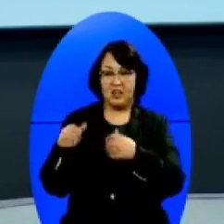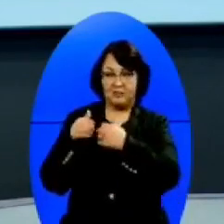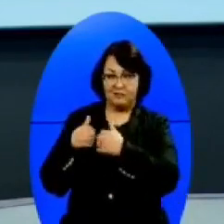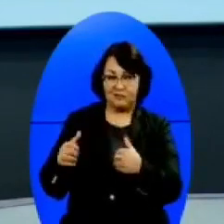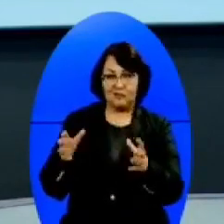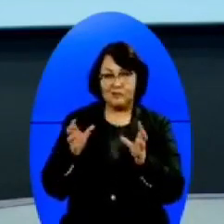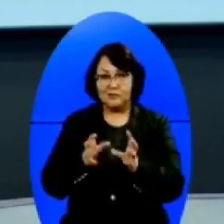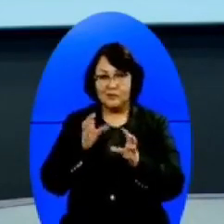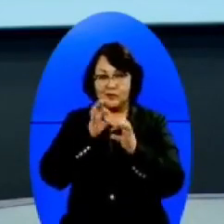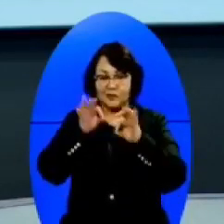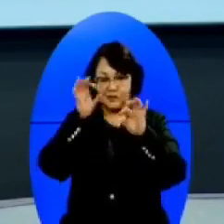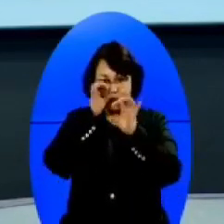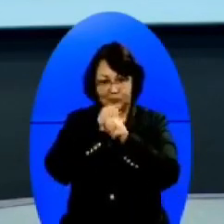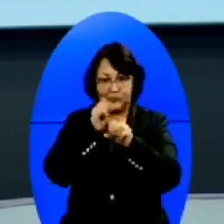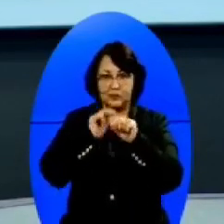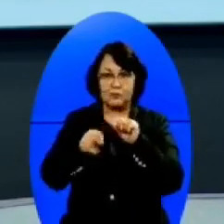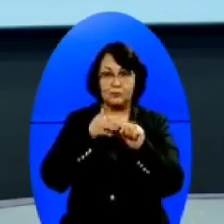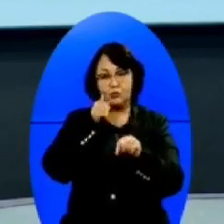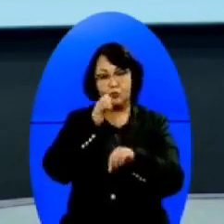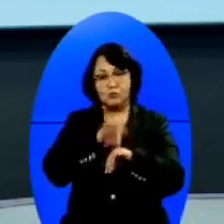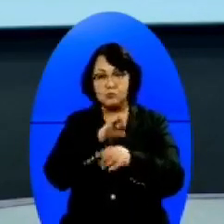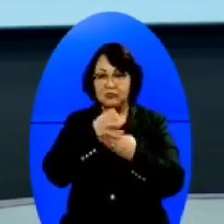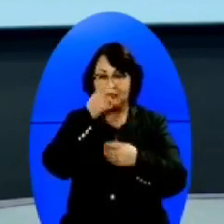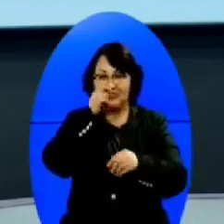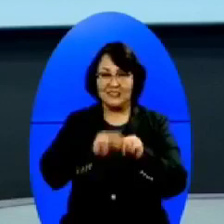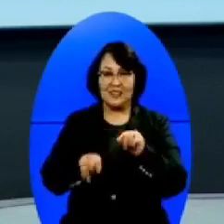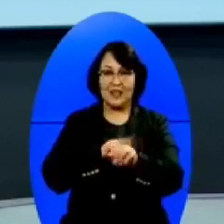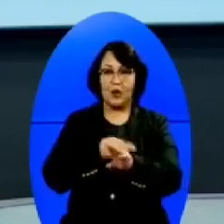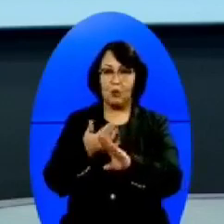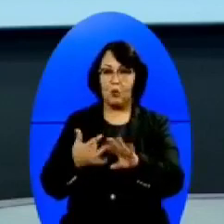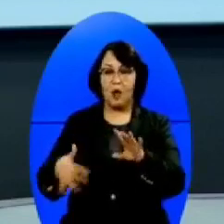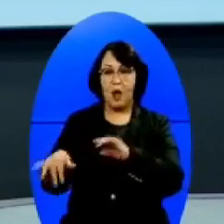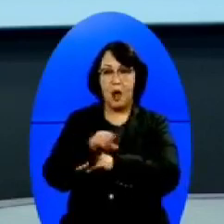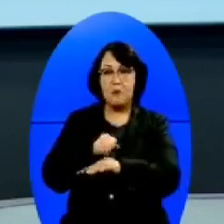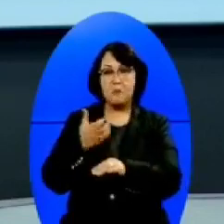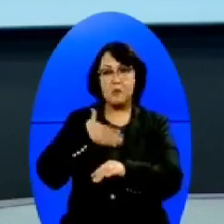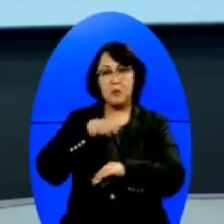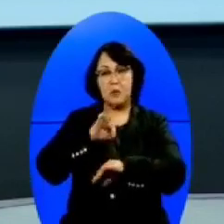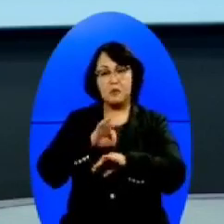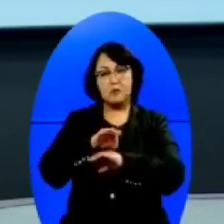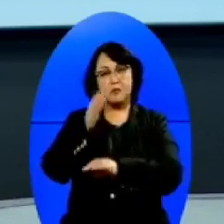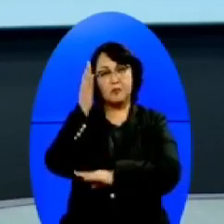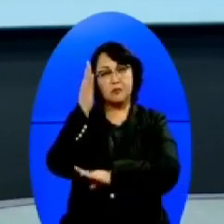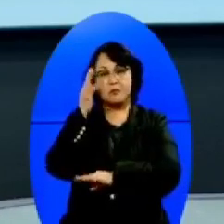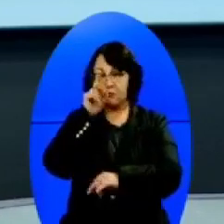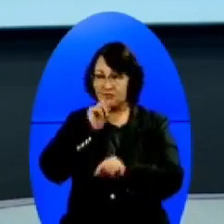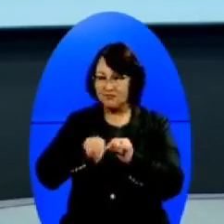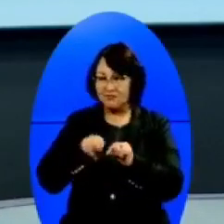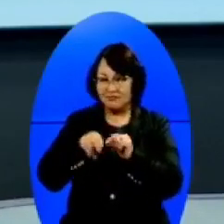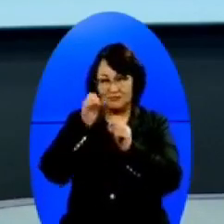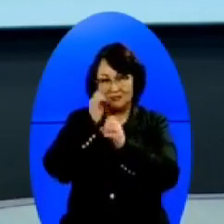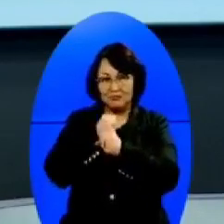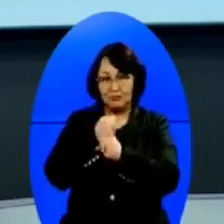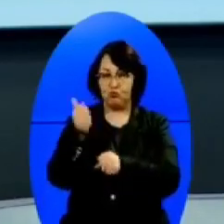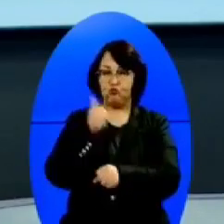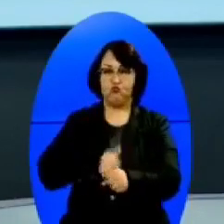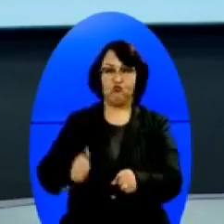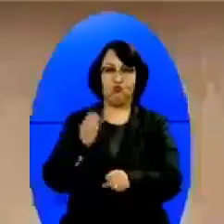Тодруулах нь бол Дархуул аймагт тусгаарлагдсан иргэний шинжилгээний хариу сөр гарч коронавирусын шинж тэмдэг илрээг байна.